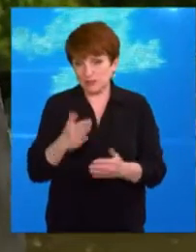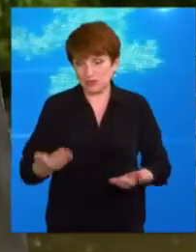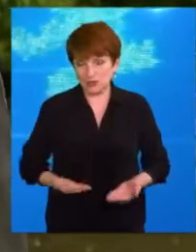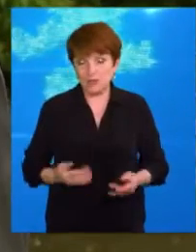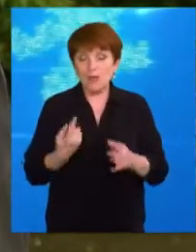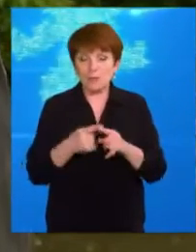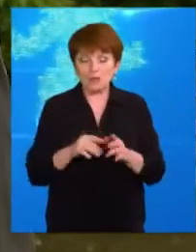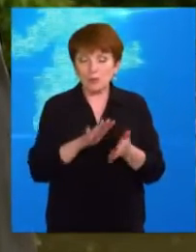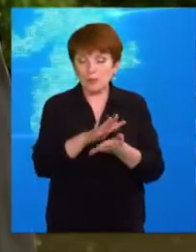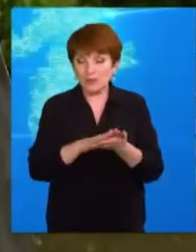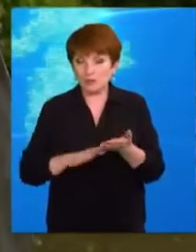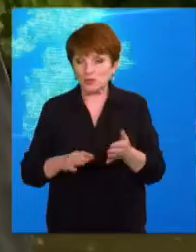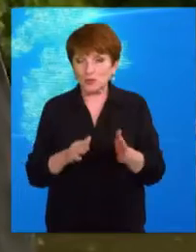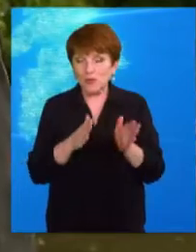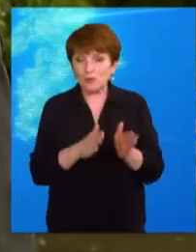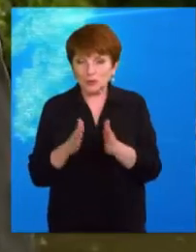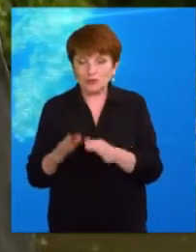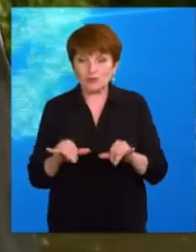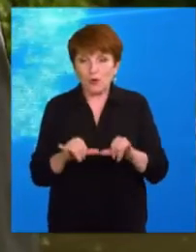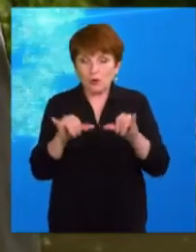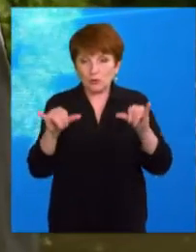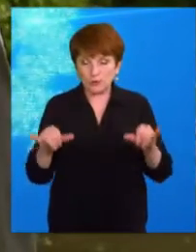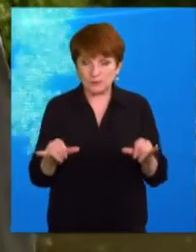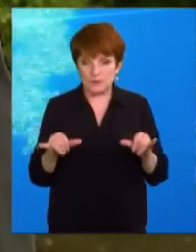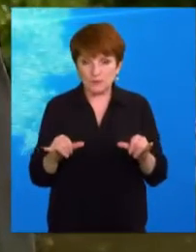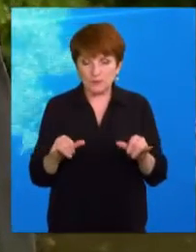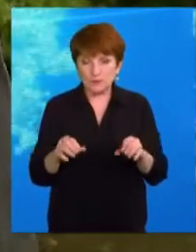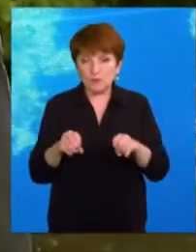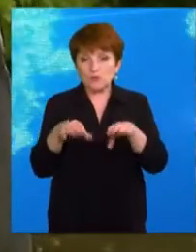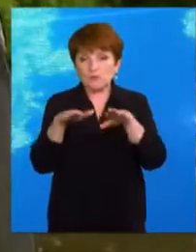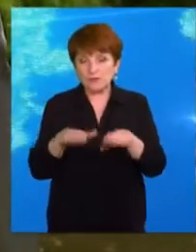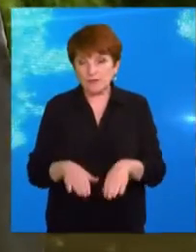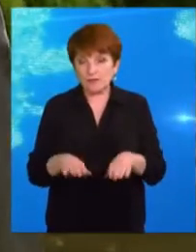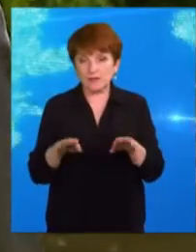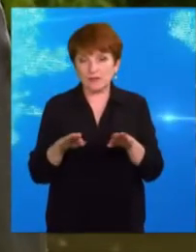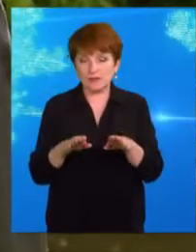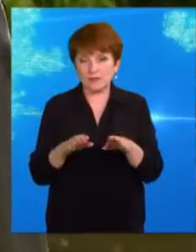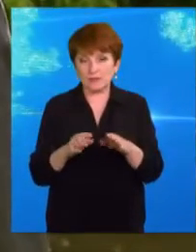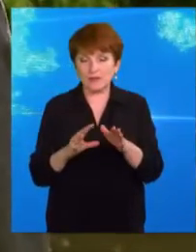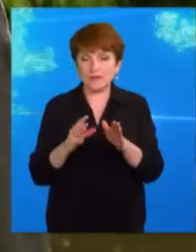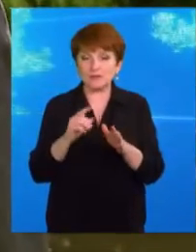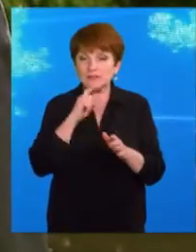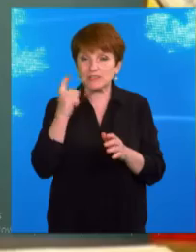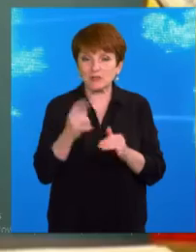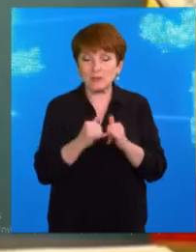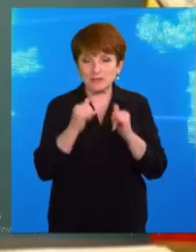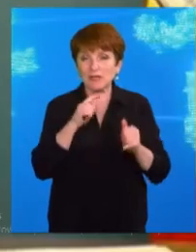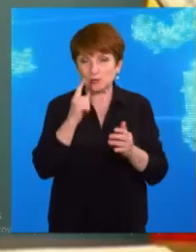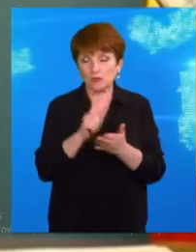То есть процесс роста, становления, скажем так, и трансформации экономики должен